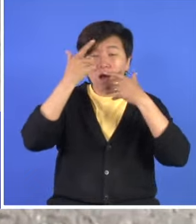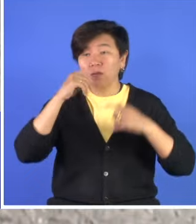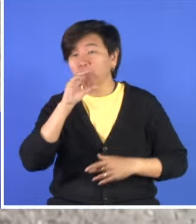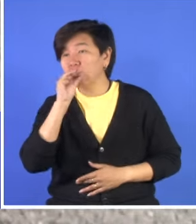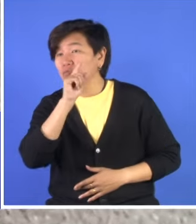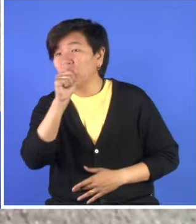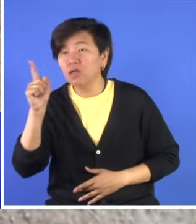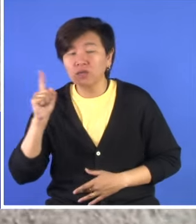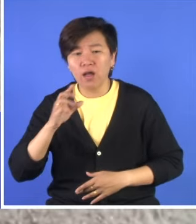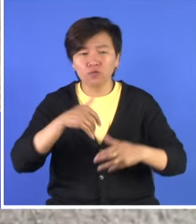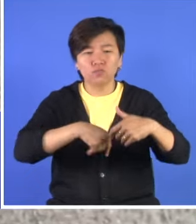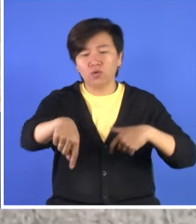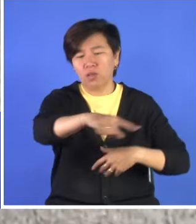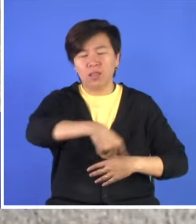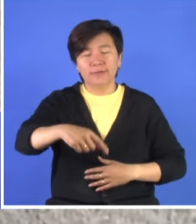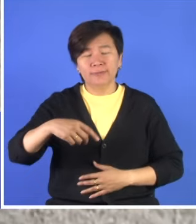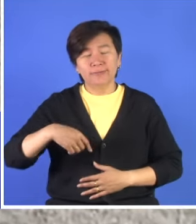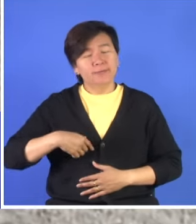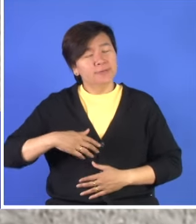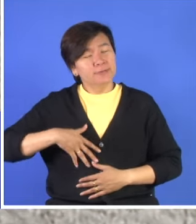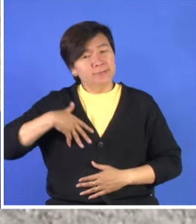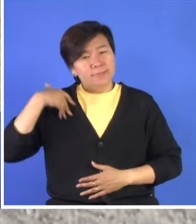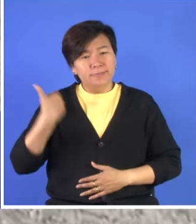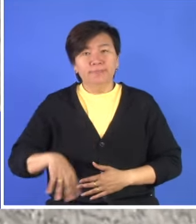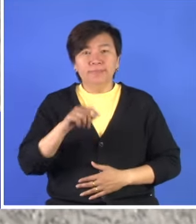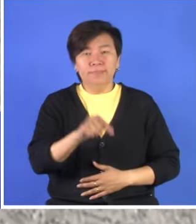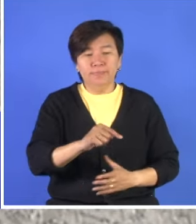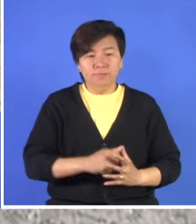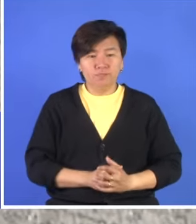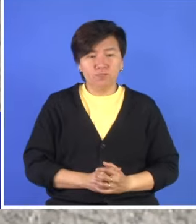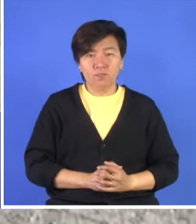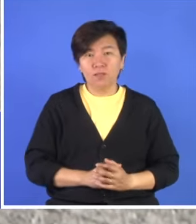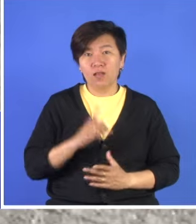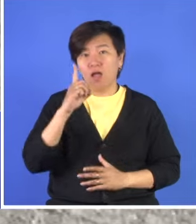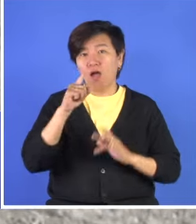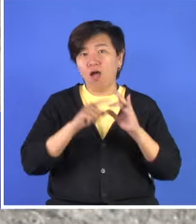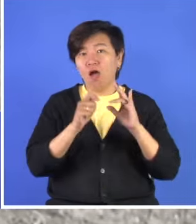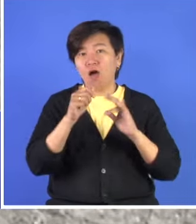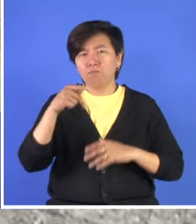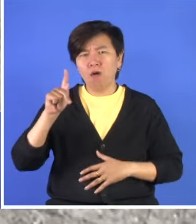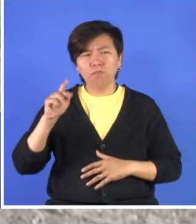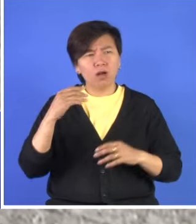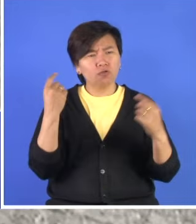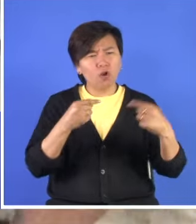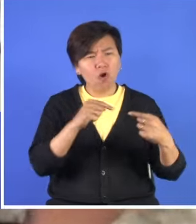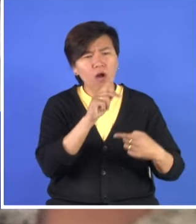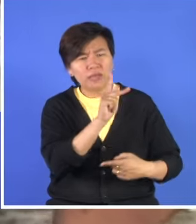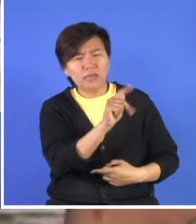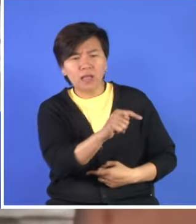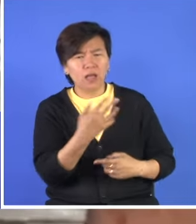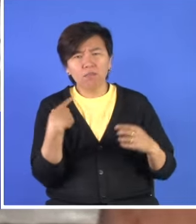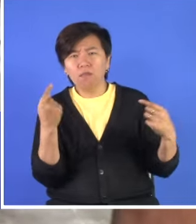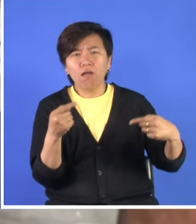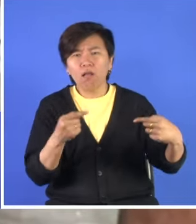ละแวกนั้นเนี่ยฮะเอือมละอาส่วนเรื่องที่เกิดขึ้นเนี่ยทราบว่านายป๊อปไม่รู้ว่ามีปัญหาอะไรกับนายกฤษณะเพราะชอบพูดจาหาเรื่องเป็นประจ